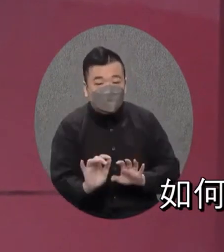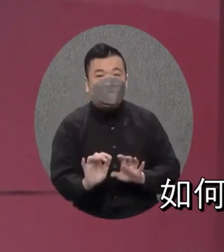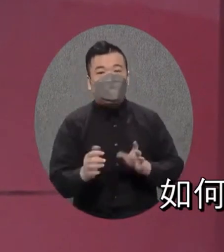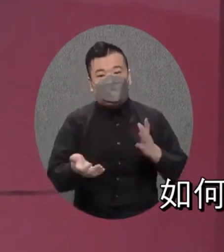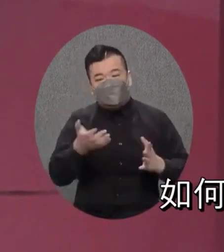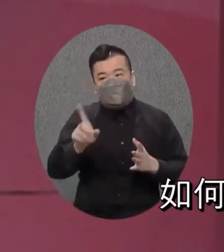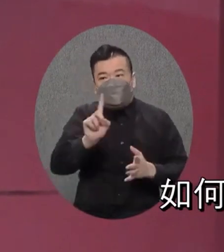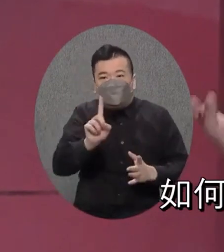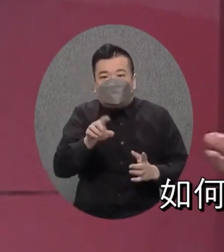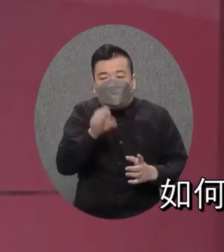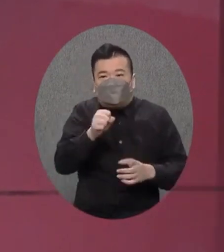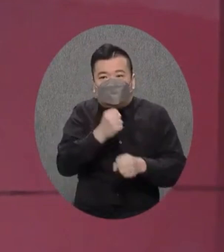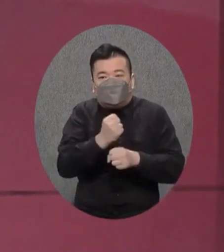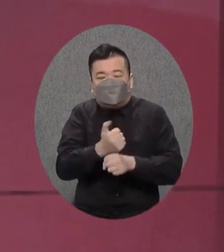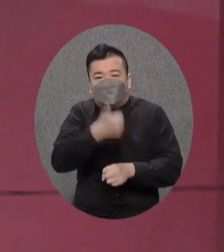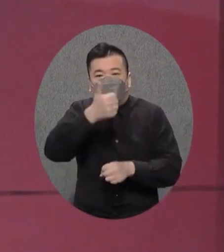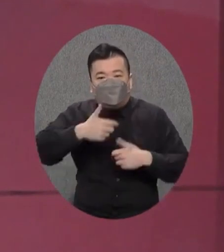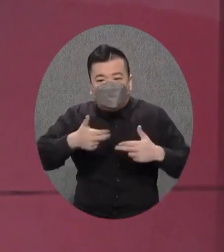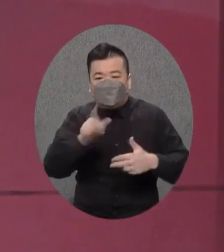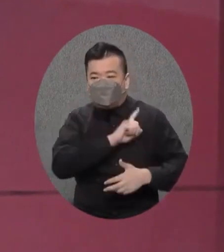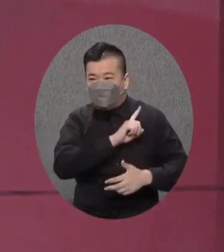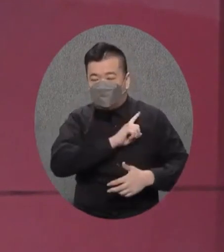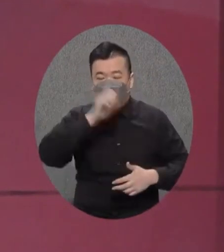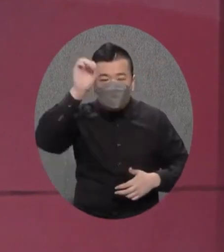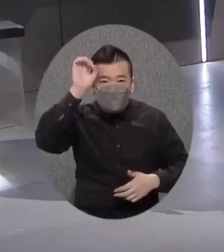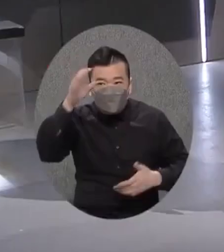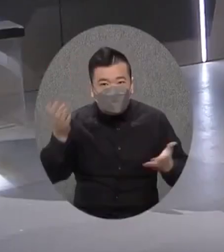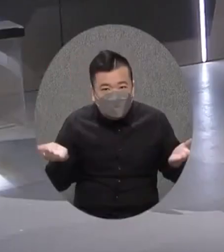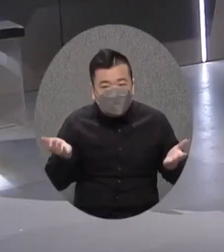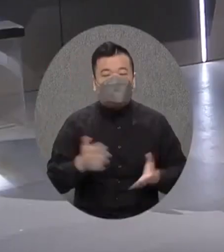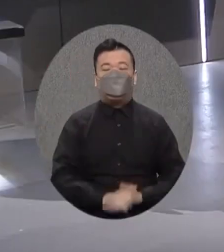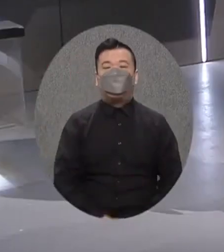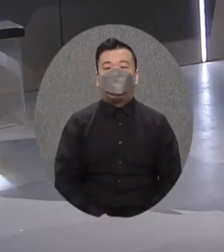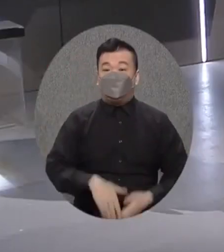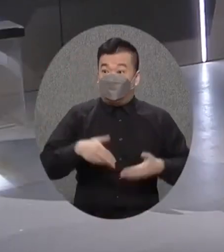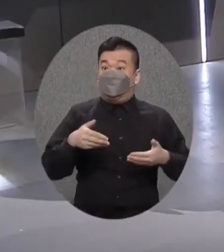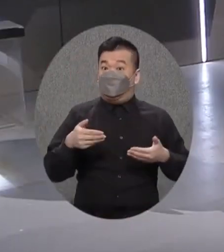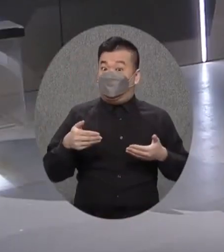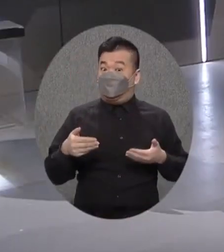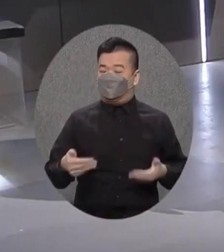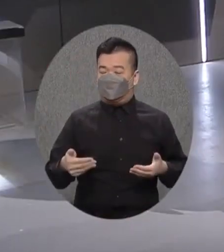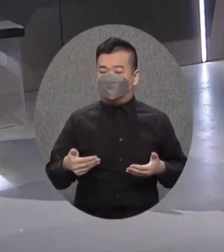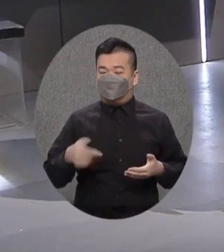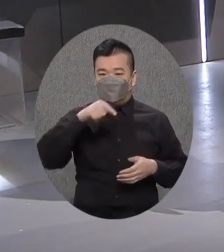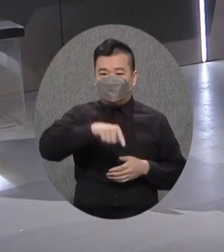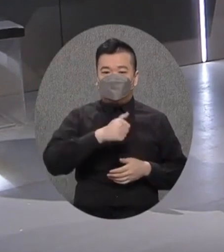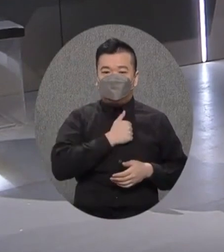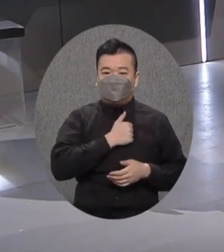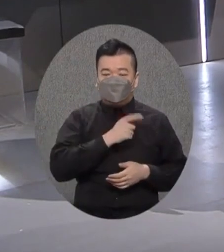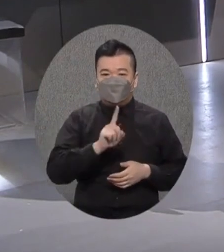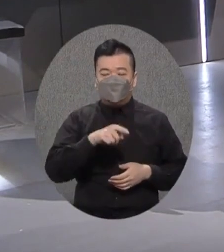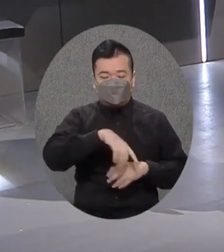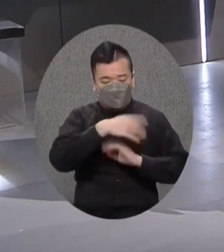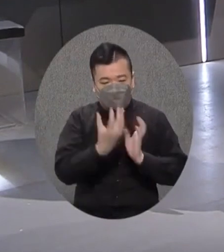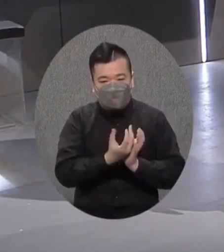電腦去做到自己嘅嘢啊，發展自己嘅創作語言啊。咁喺而家上高嘅時候，就話所有嘅條